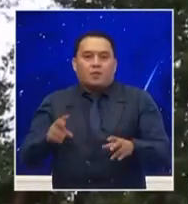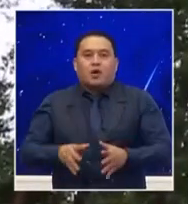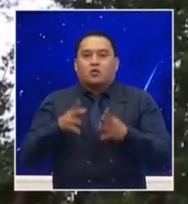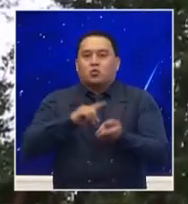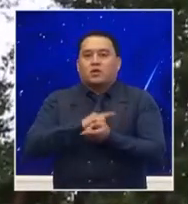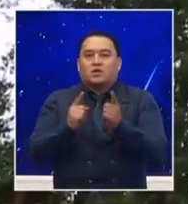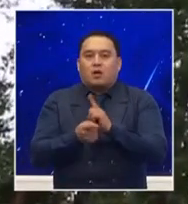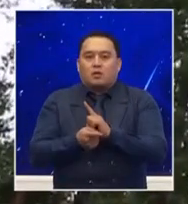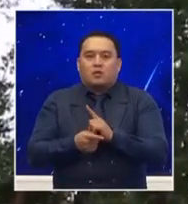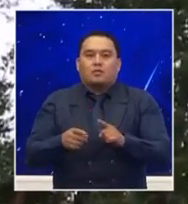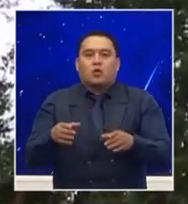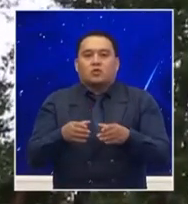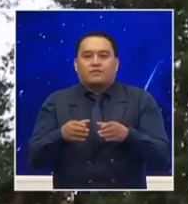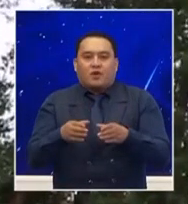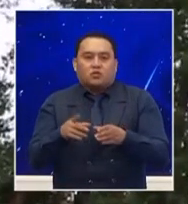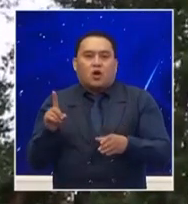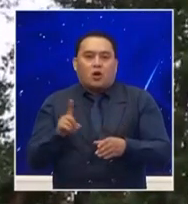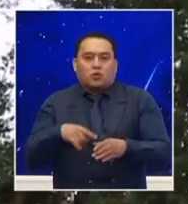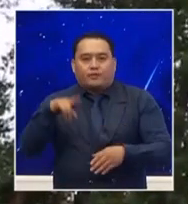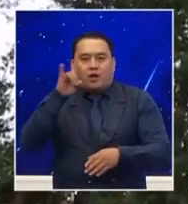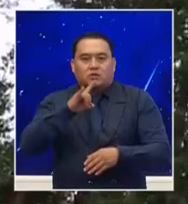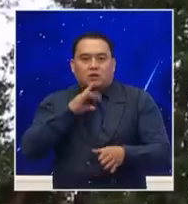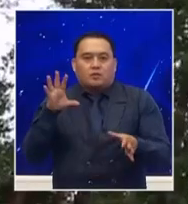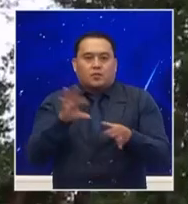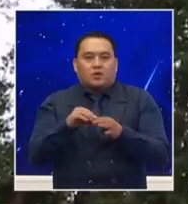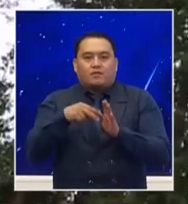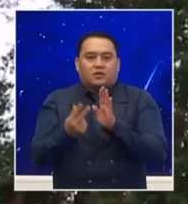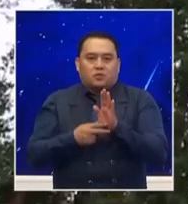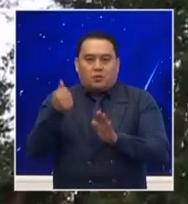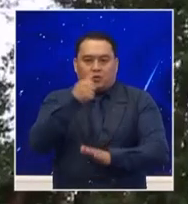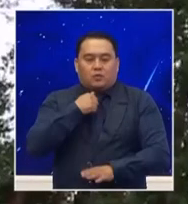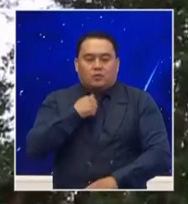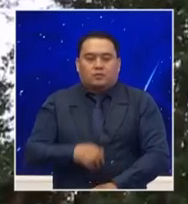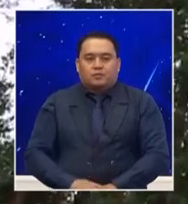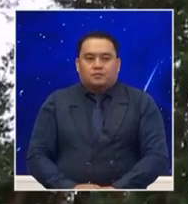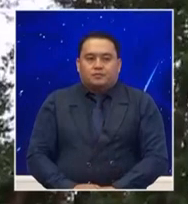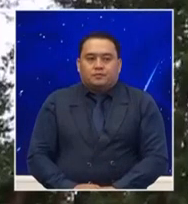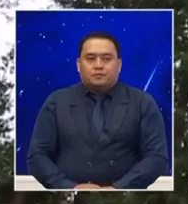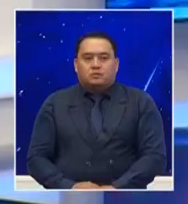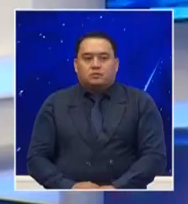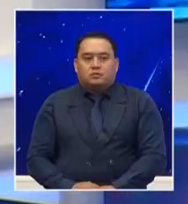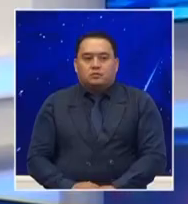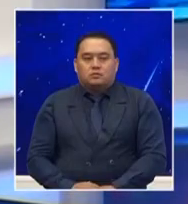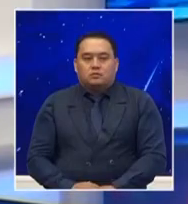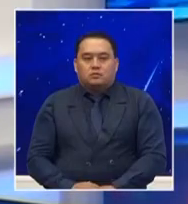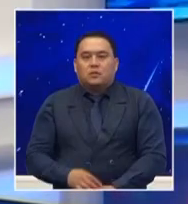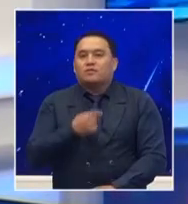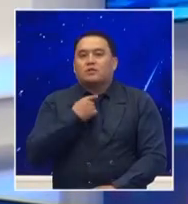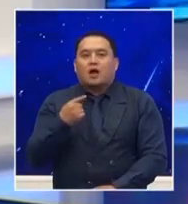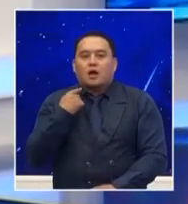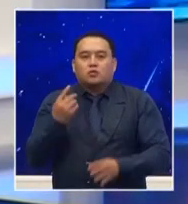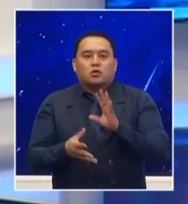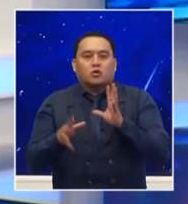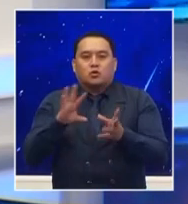глобальной инициативы «Боннский вызов», к которому Казахстан присоединился в 2018 году. В Талдыкургане